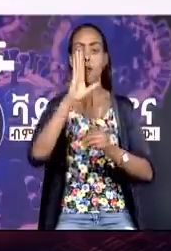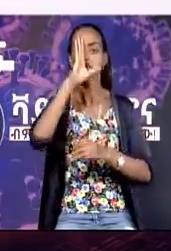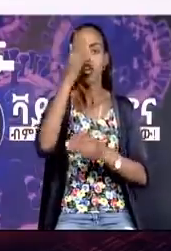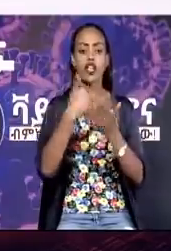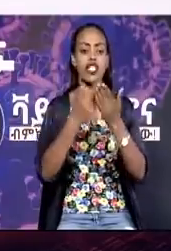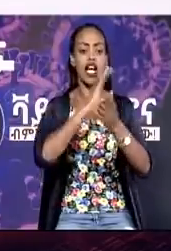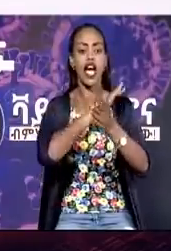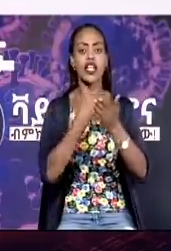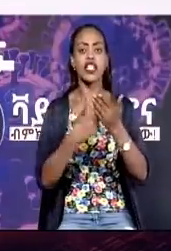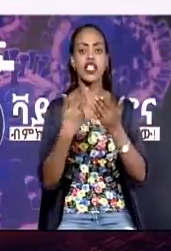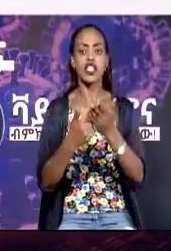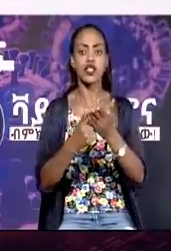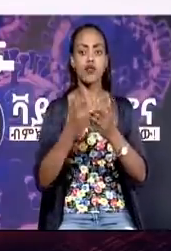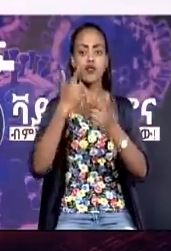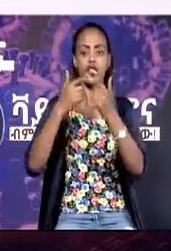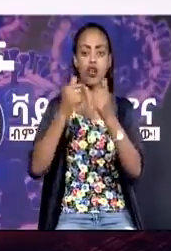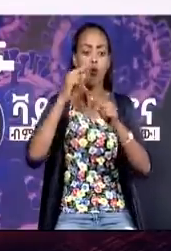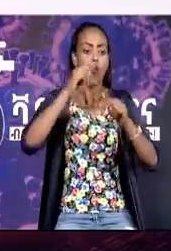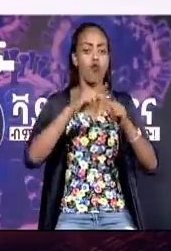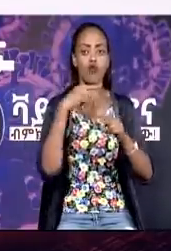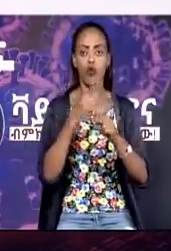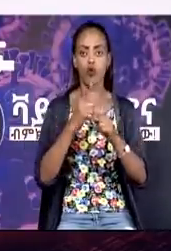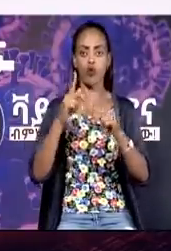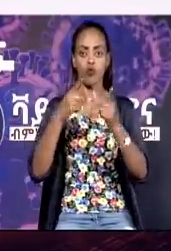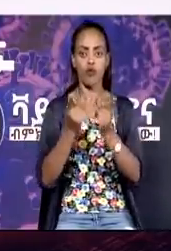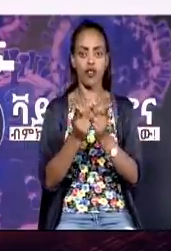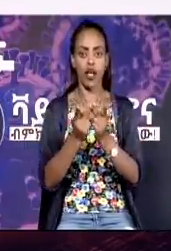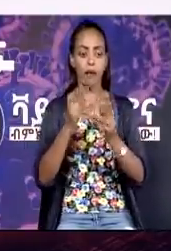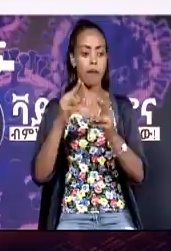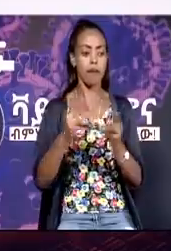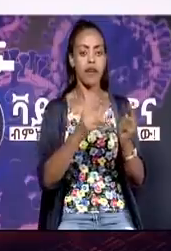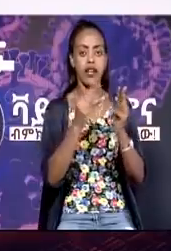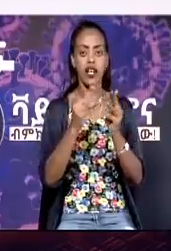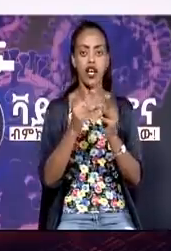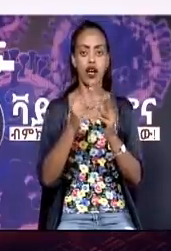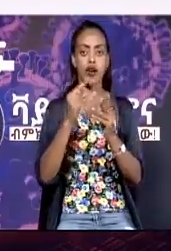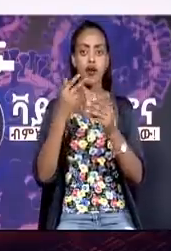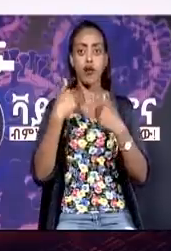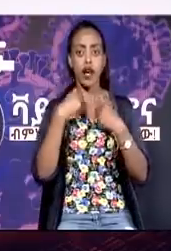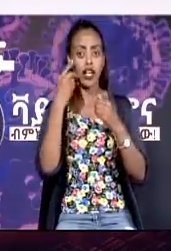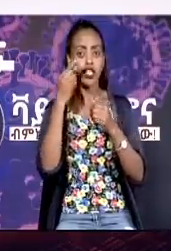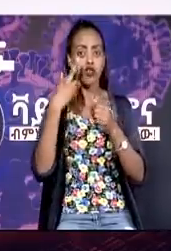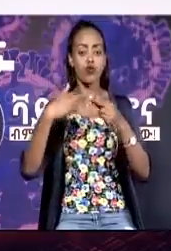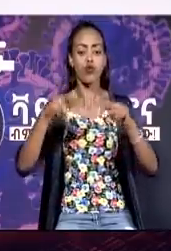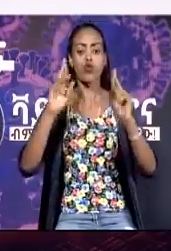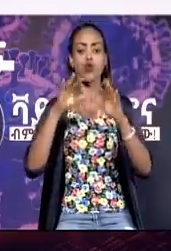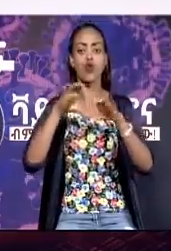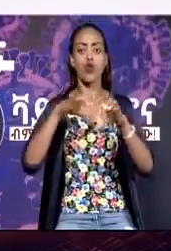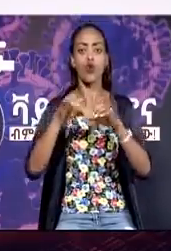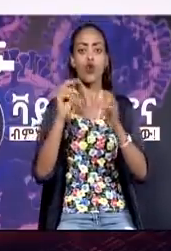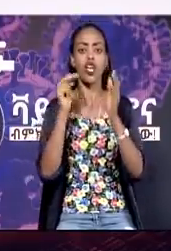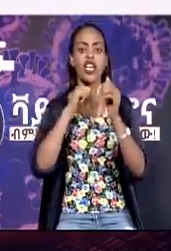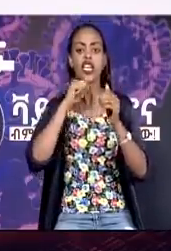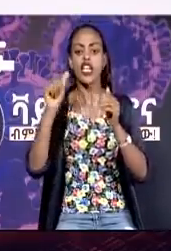እዚ ሓይሊ እዚ ምስተመረፀ ኮፍ ዝበለሉ ግራውንድ ከፍ ዝበለሉ ሜዳ ብጣዕሚ ሪሶርስ ሰንተራላይዝ ዝኾነሉ